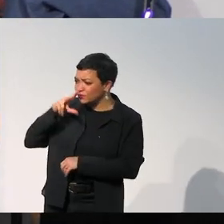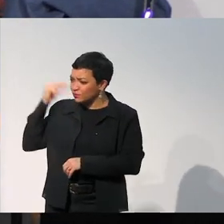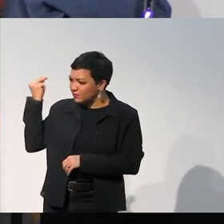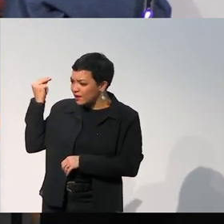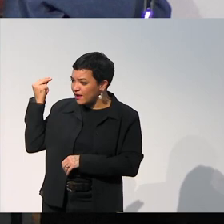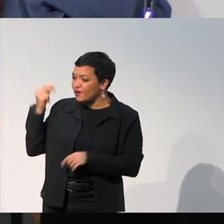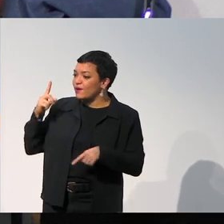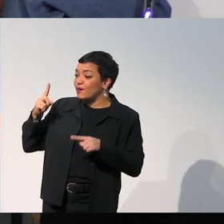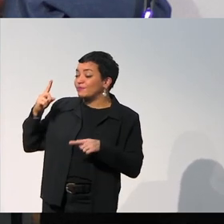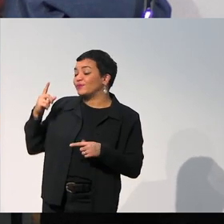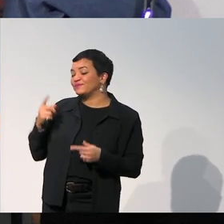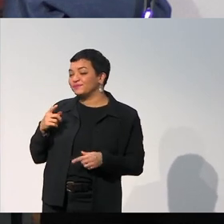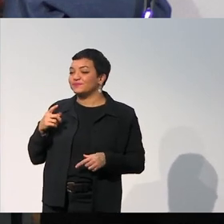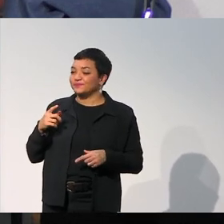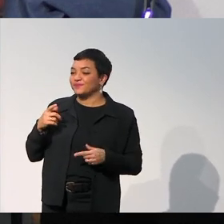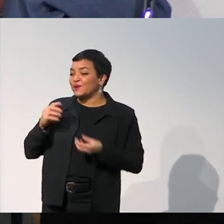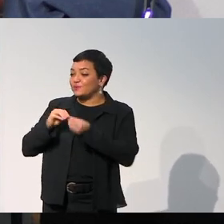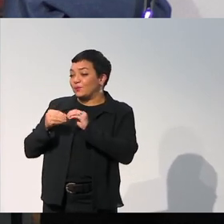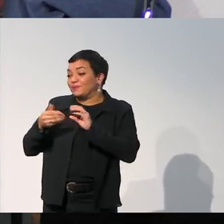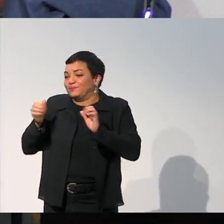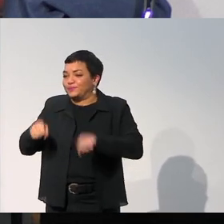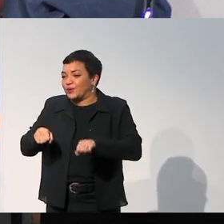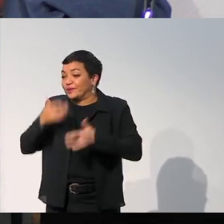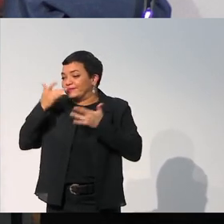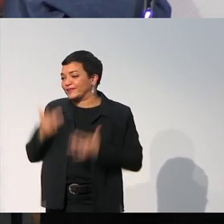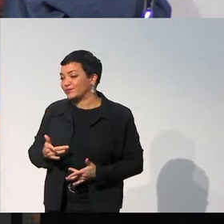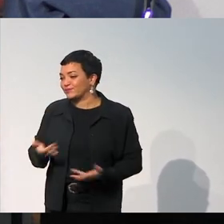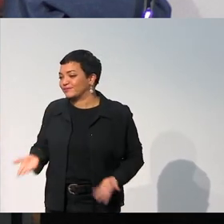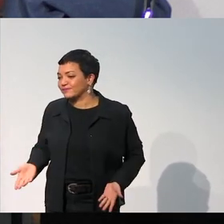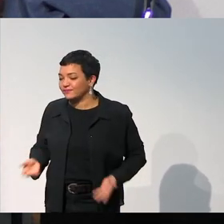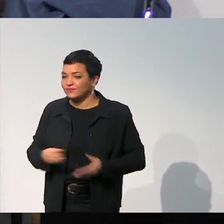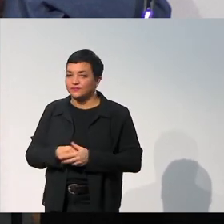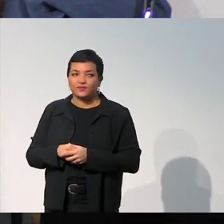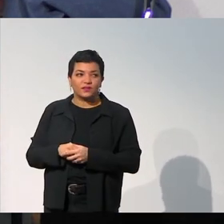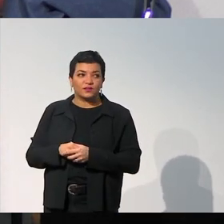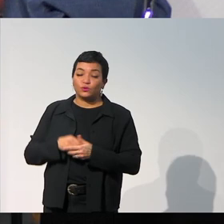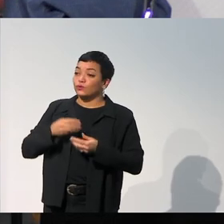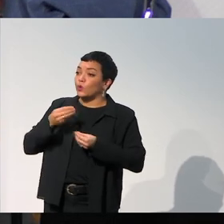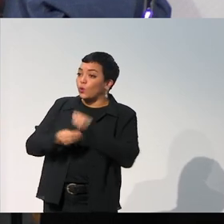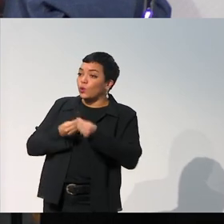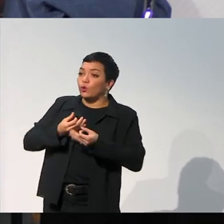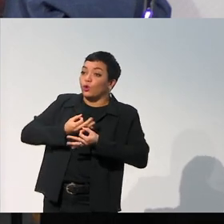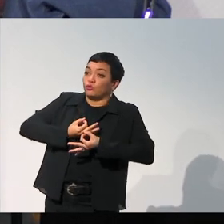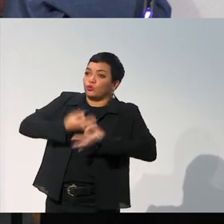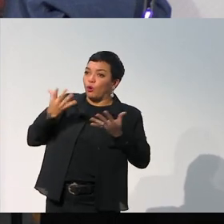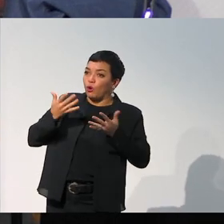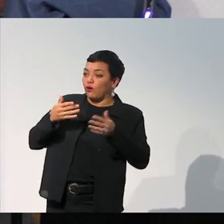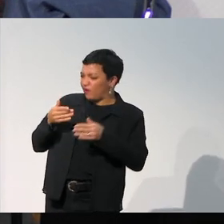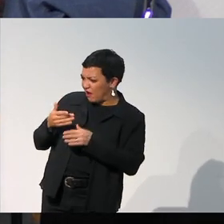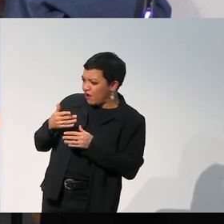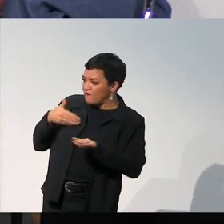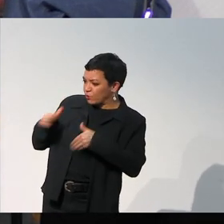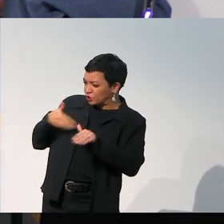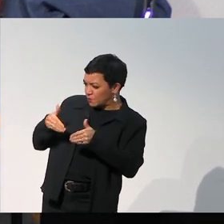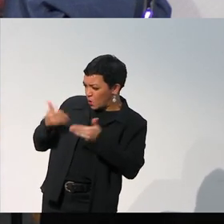mais on est souvent déçu quand on a des interprétations anthropomorphiques. Donc, soit on est trop mécanisant avec l'animal, il est là, à côté